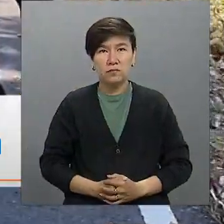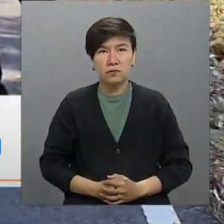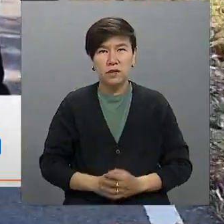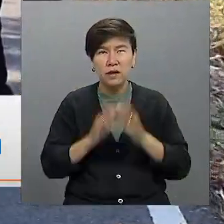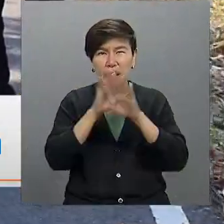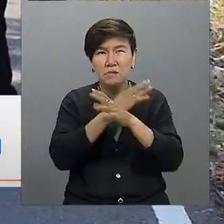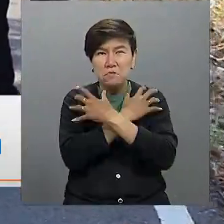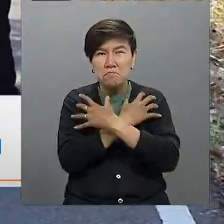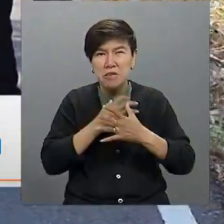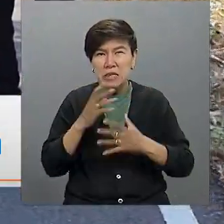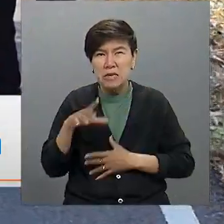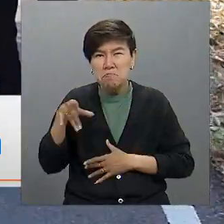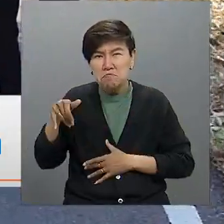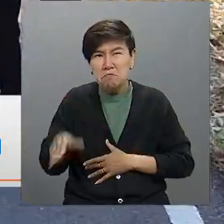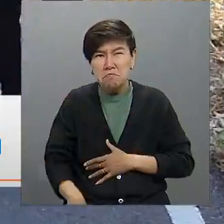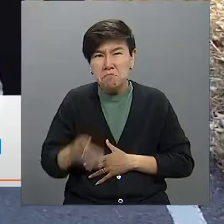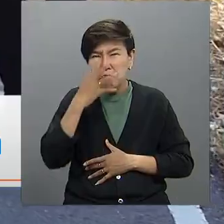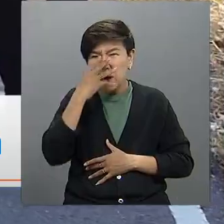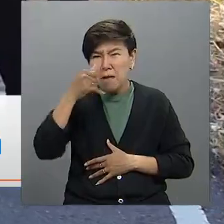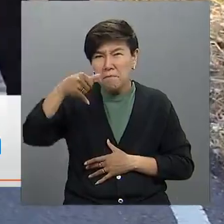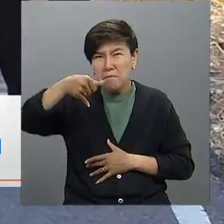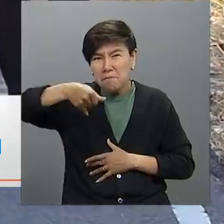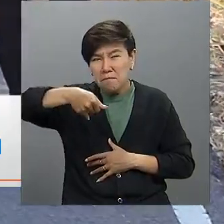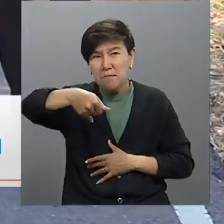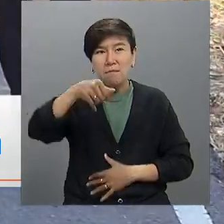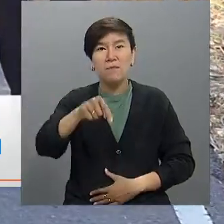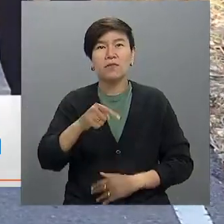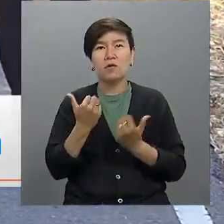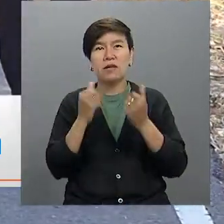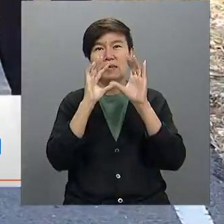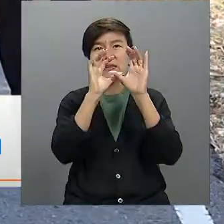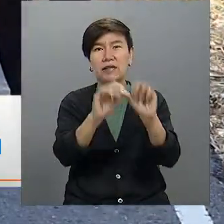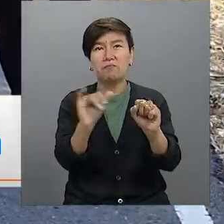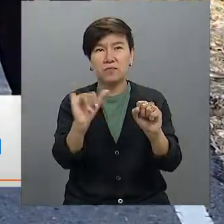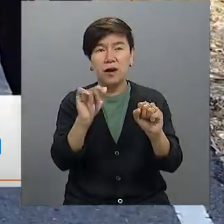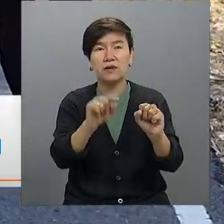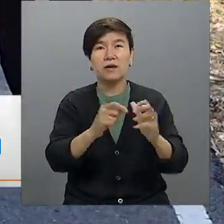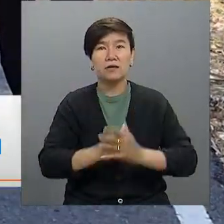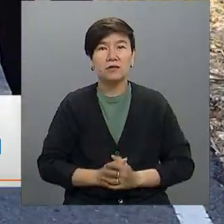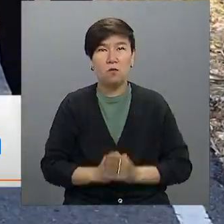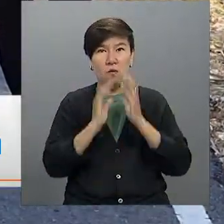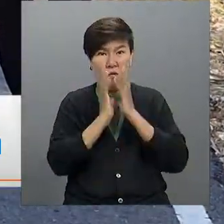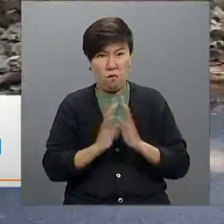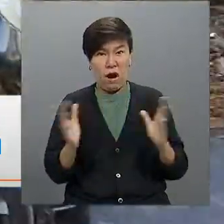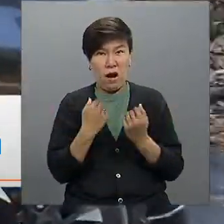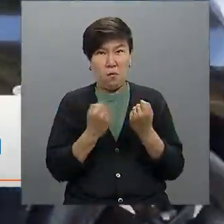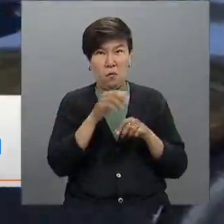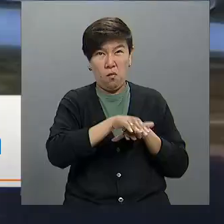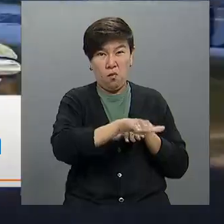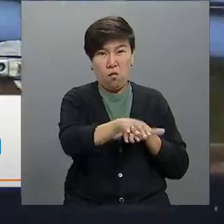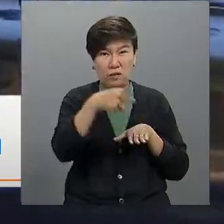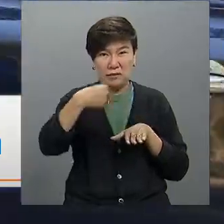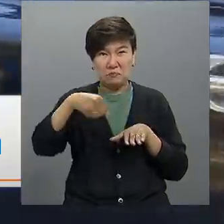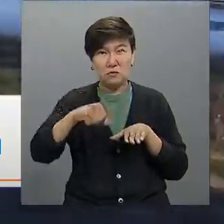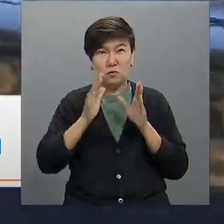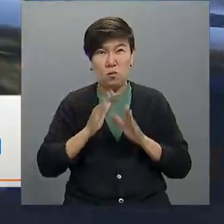าวบ้านเขาก็พบตัวเลยนะคะแต่ที่นี้ยังจับกันไม่ได้เห็นไหมคะเจ้าหน้าที่นี่เป็นสิบๆเลยนะคะแต่ยังจับไม่ได้จริงๆเพราะว่ามัน